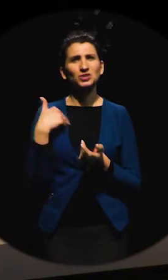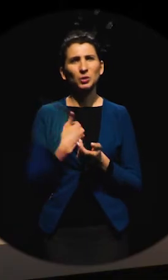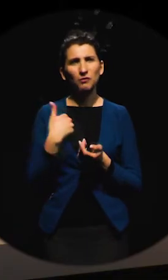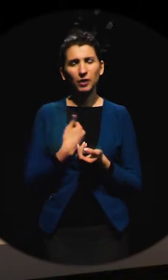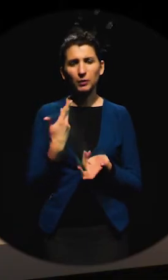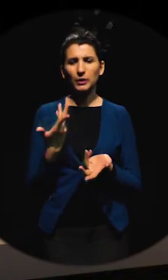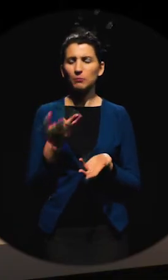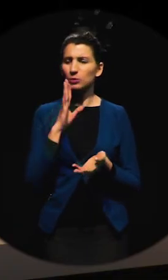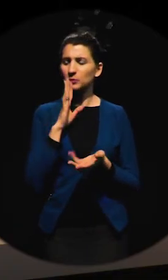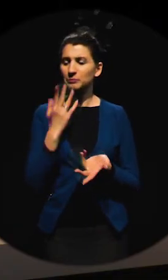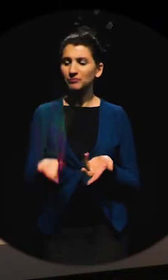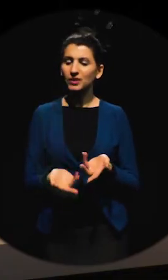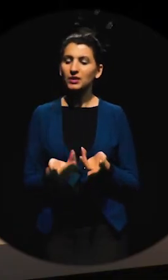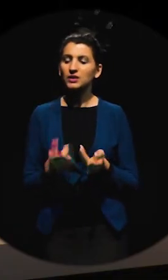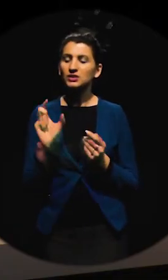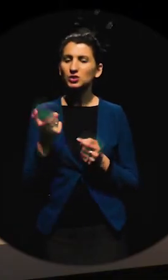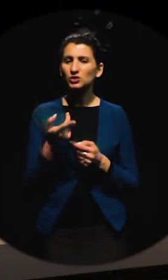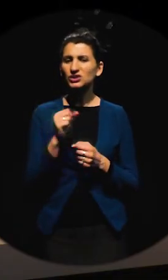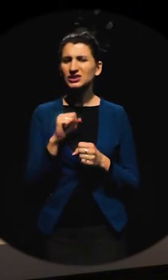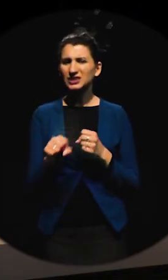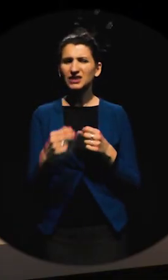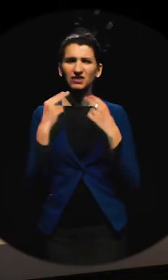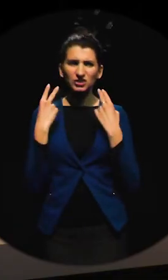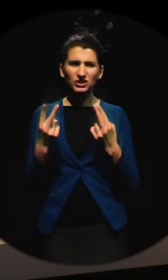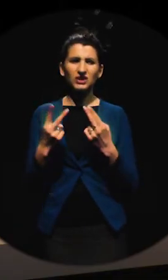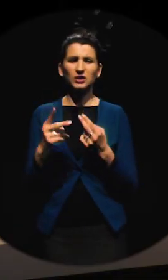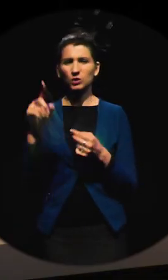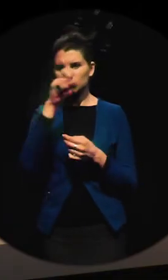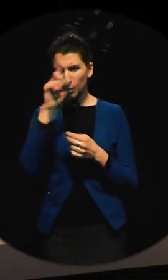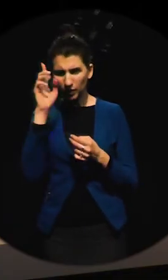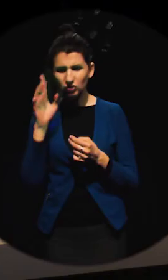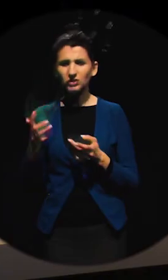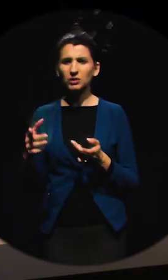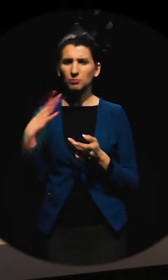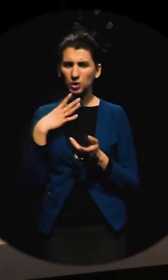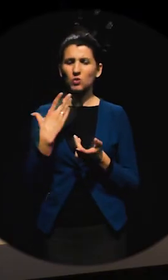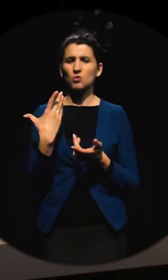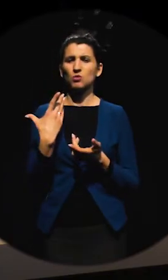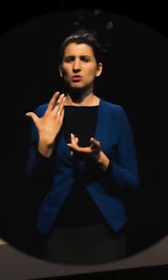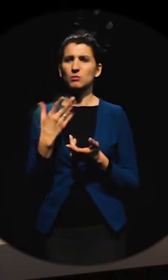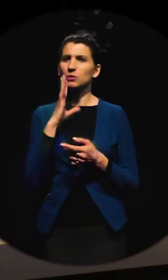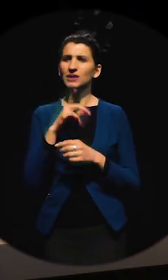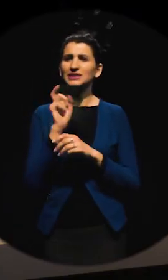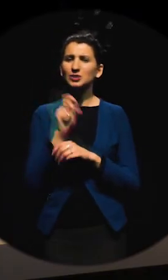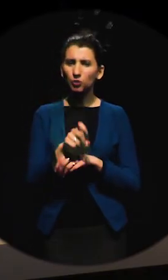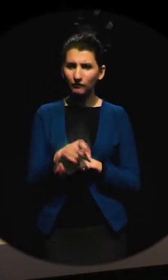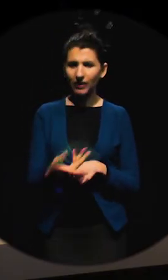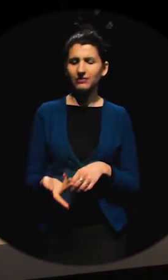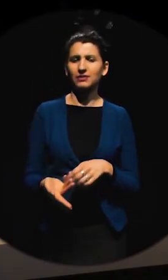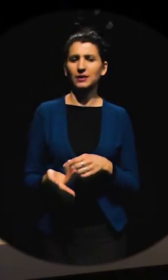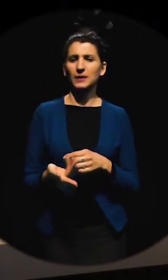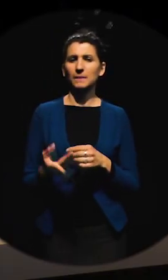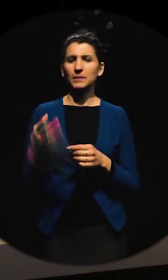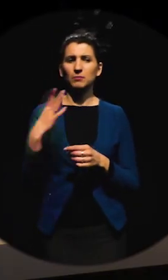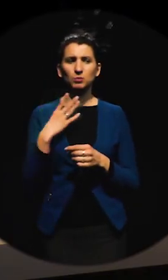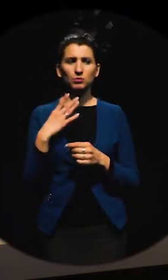jakaś taka rana, że coś tak ważnego społecznie, że zostało właściwie zignorowane. No, znam